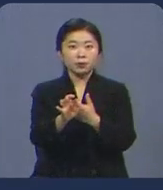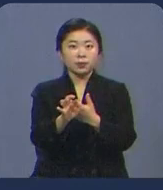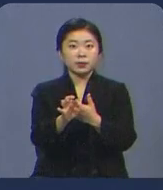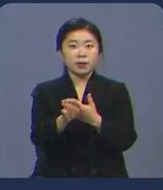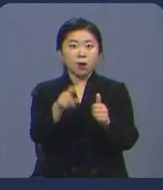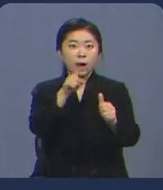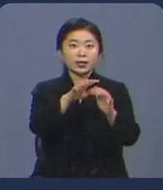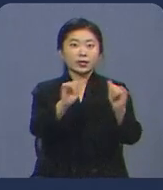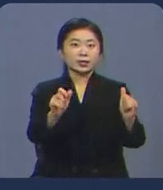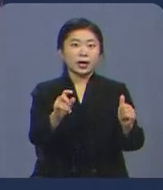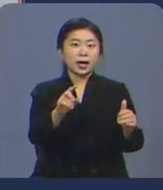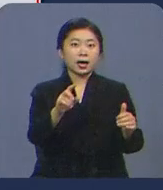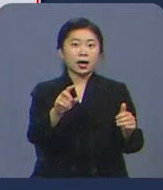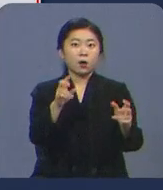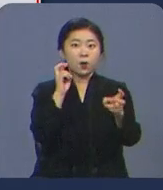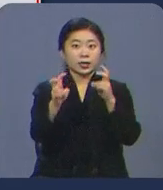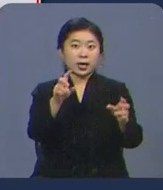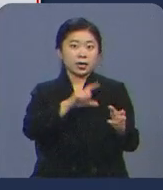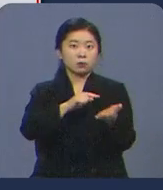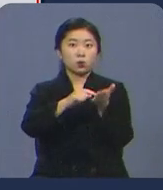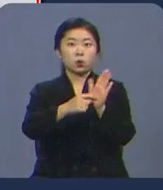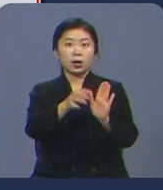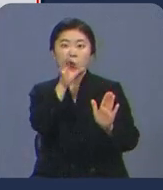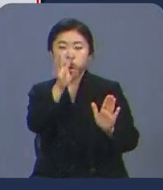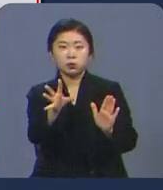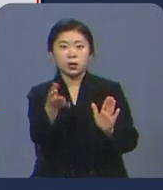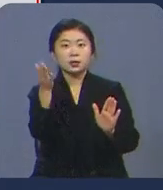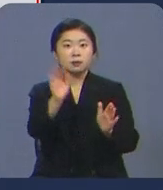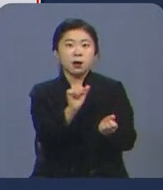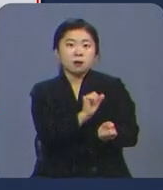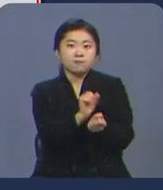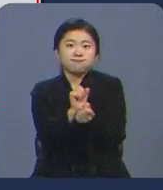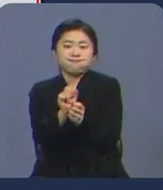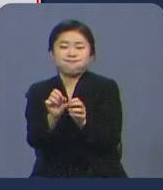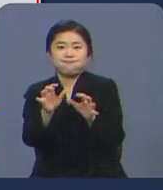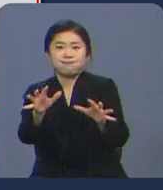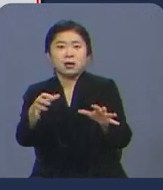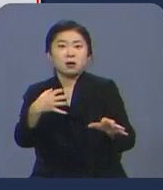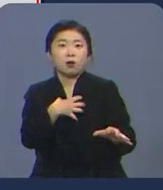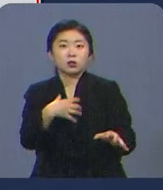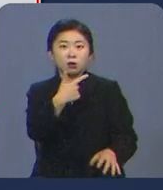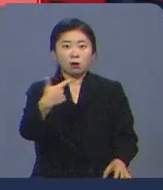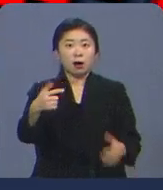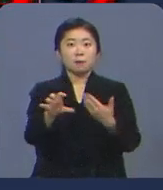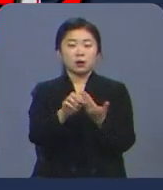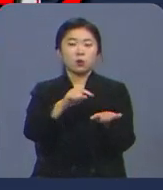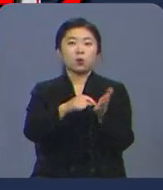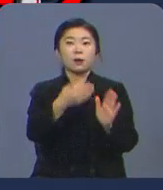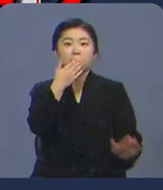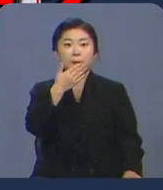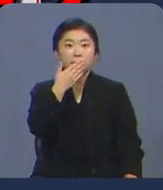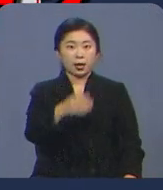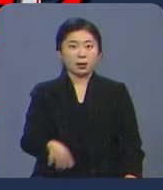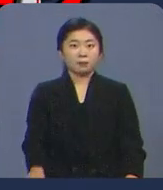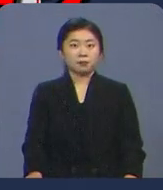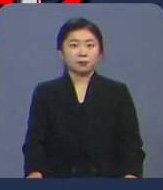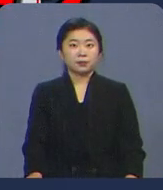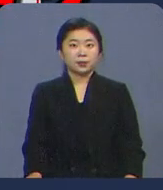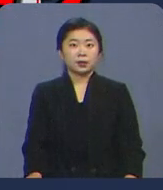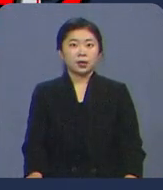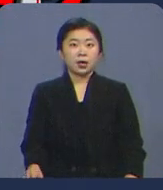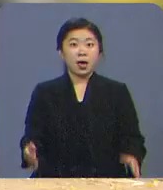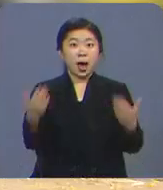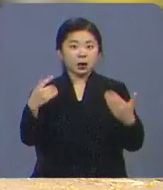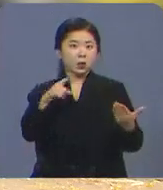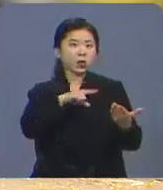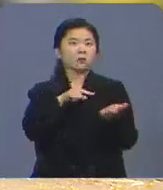비공개가 원칙이지만 불특정 다수에게 전파시켰을 우려가 있는 경우 공개할 수 있습니다. 학교 이름에 대한 공개 원칙은